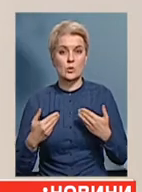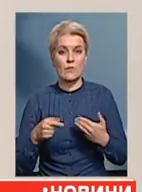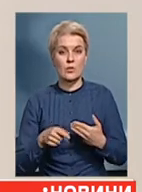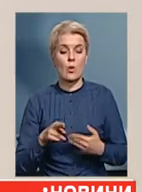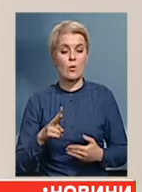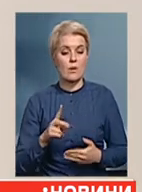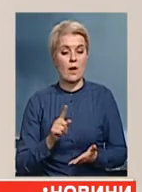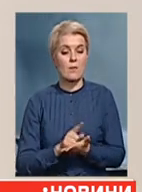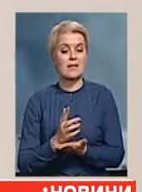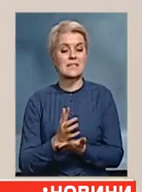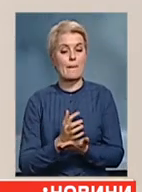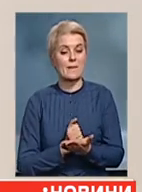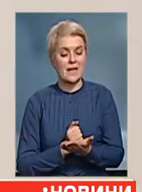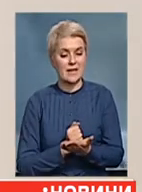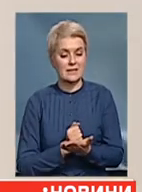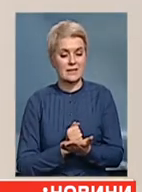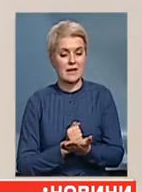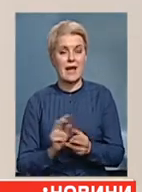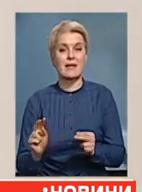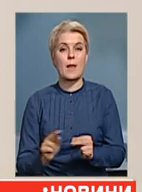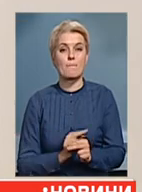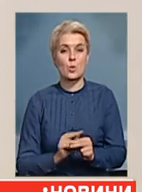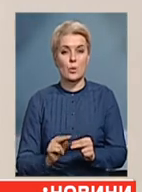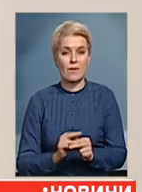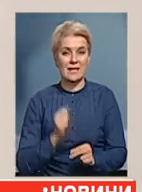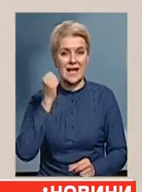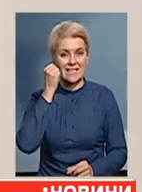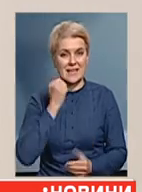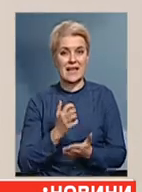того, як мають зберігатися і ремонтуватися старі запчастини.